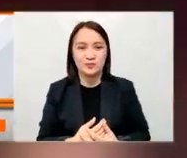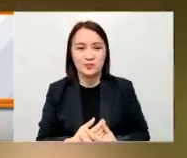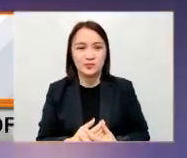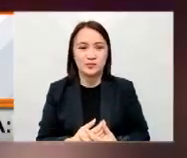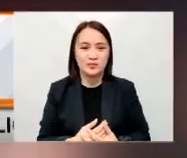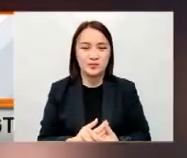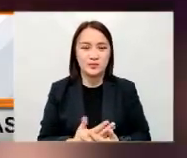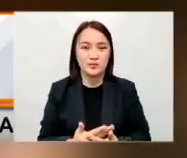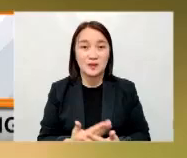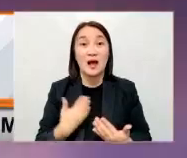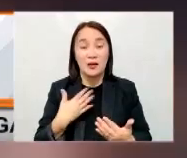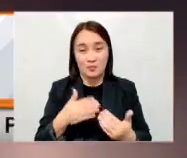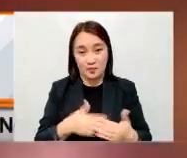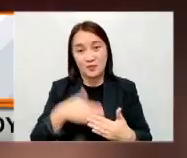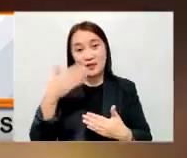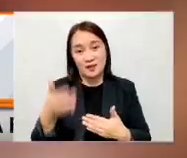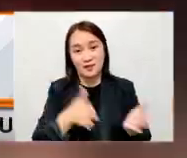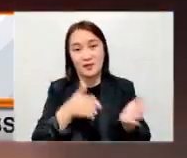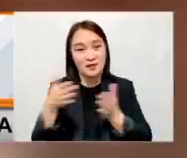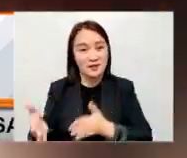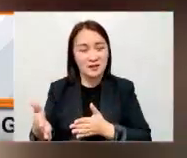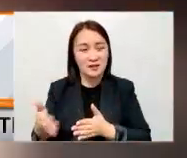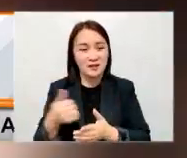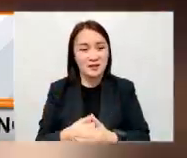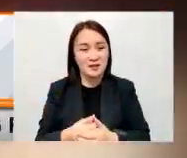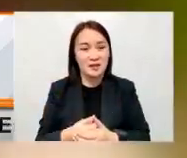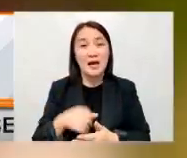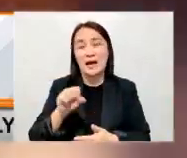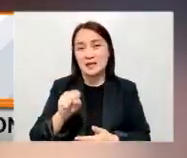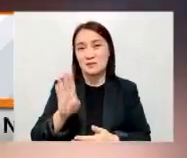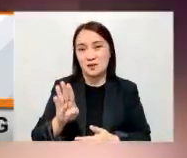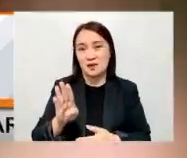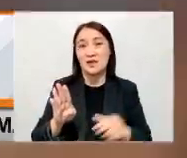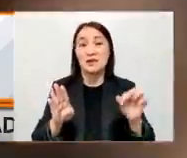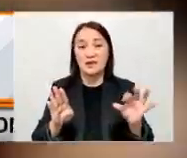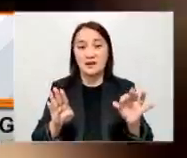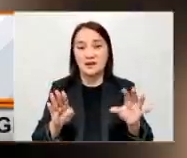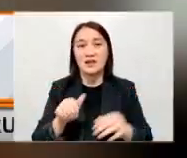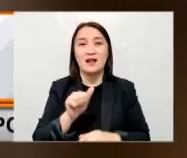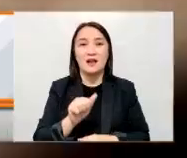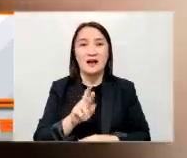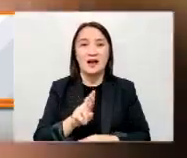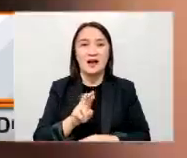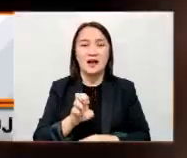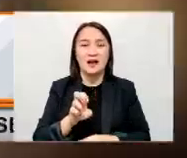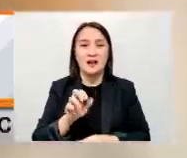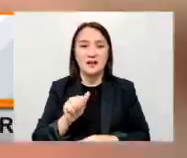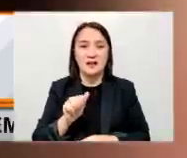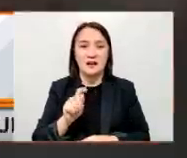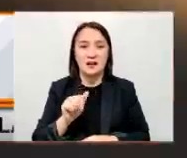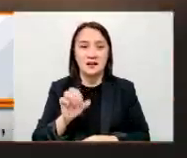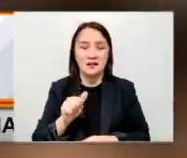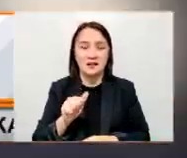Kumento naman sa paghataw at pagbirit ng P-pop supergroup na SB19 sa Araneta Coliseum. Ang 18, best